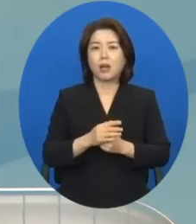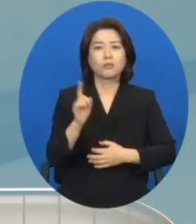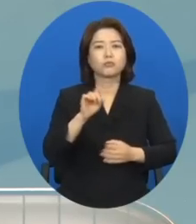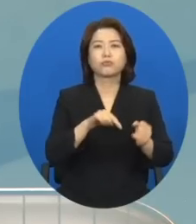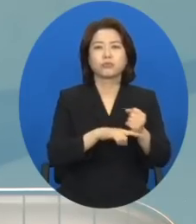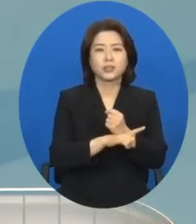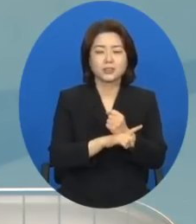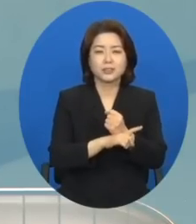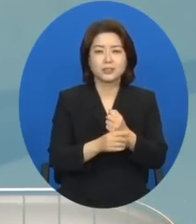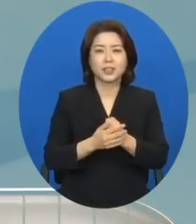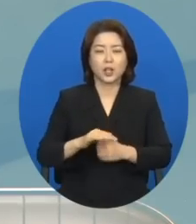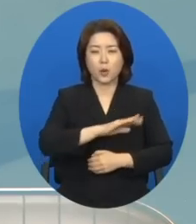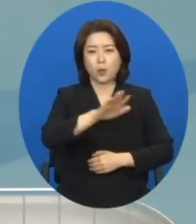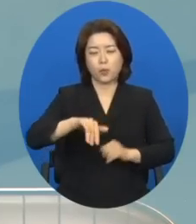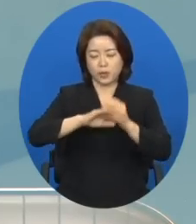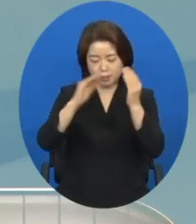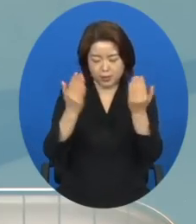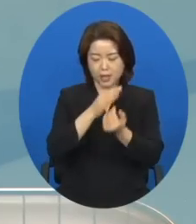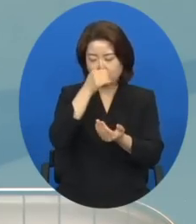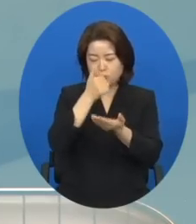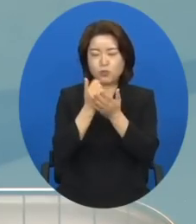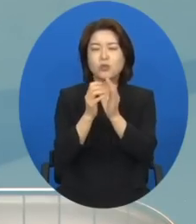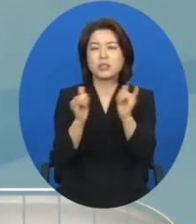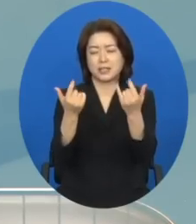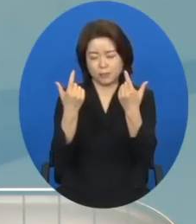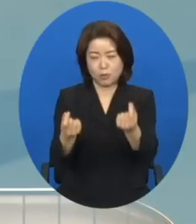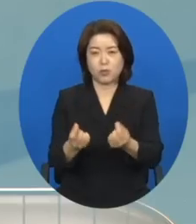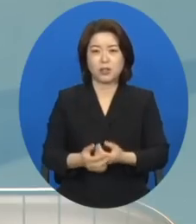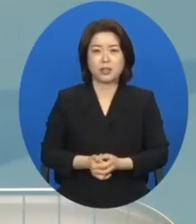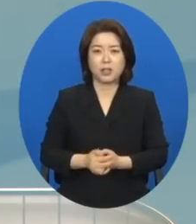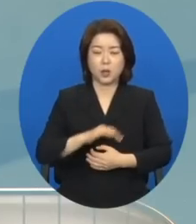것이죠? 우린 다 죄인이라는 거예요. 우리는